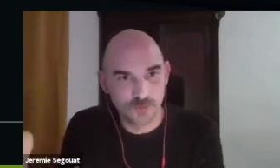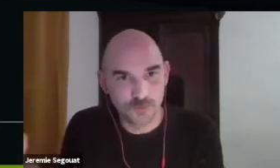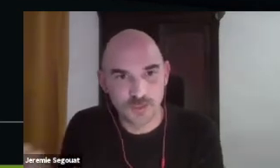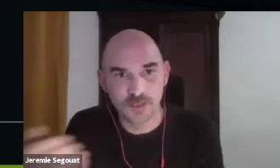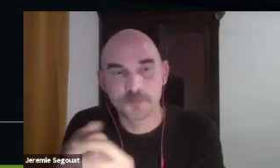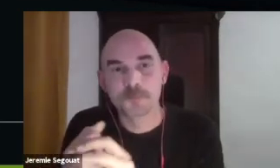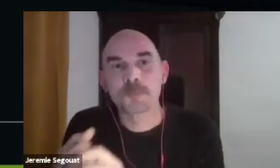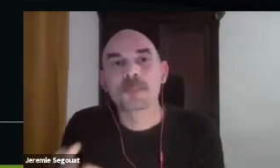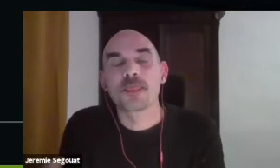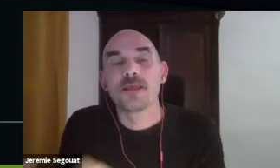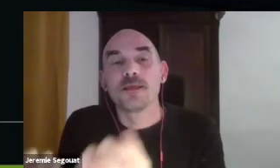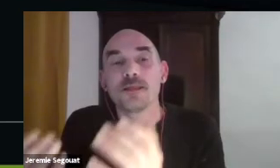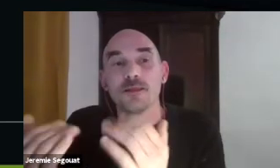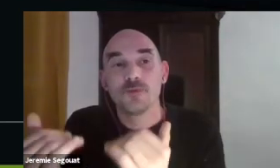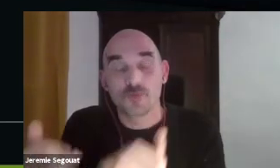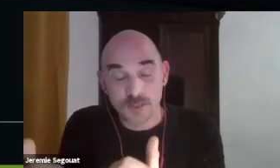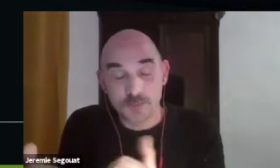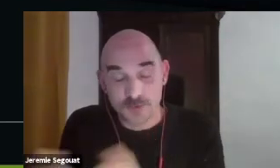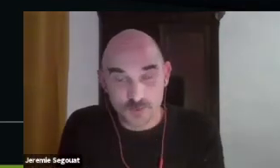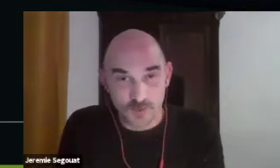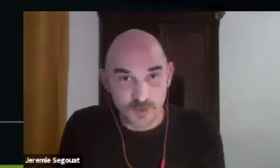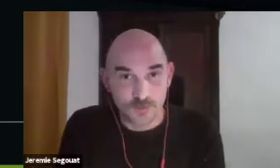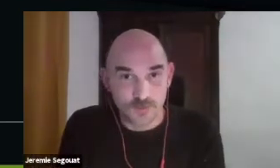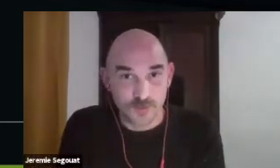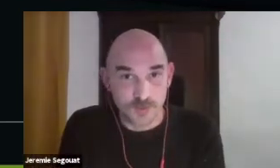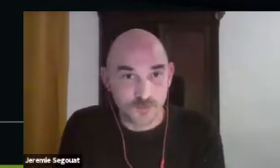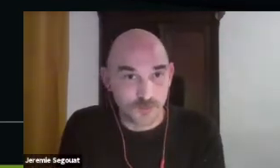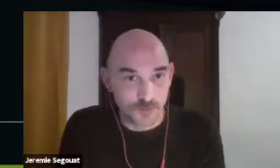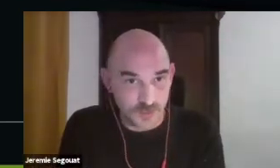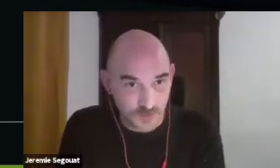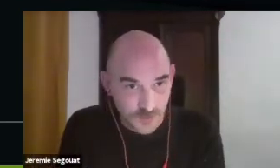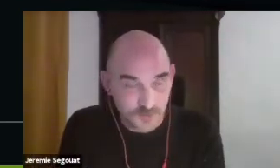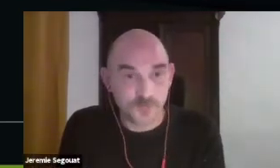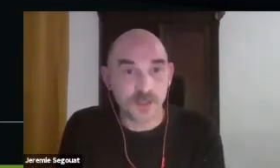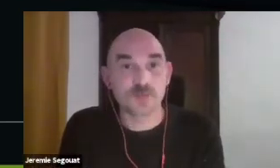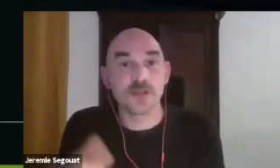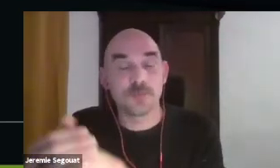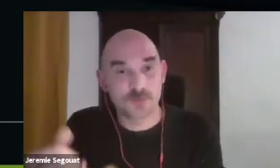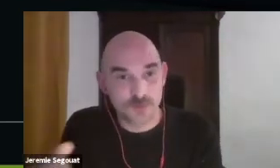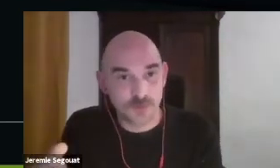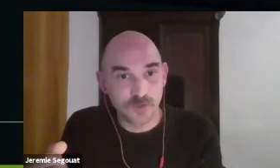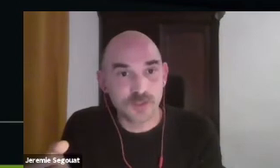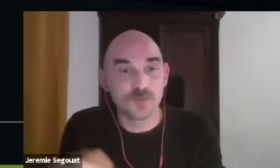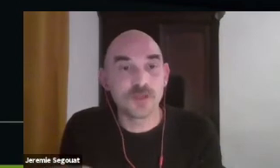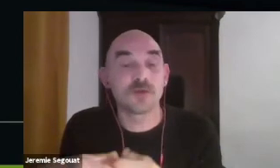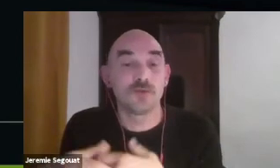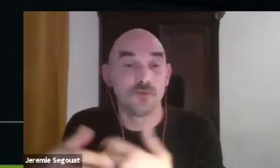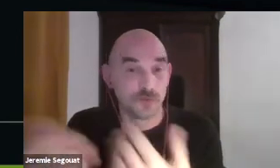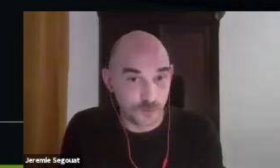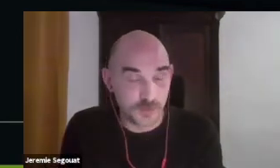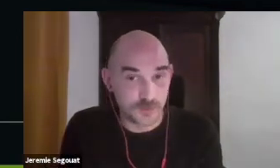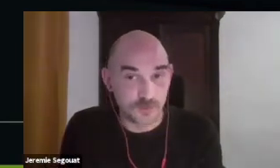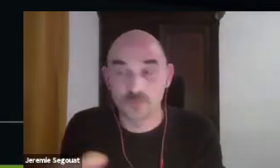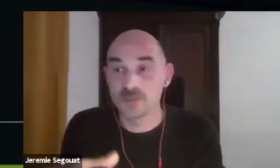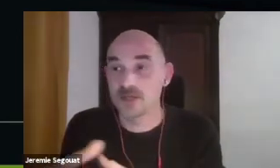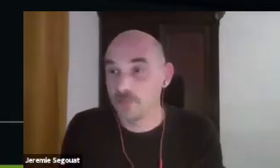manière de communiquer donc on a des personnes sourdes aveugles qui peuvent qui peuvent communiquer entre elles et on a des personnes sourdes aveugles qui communiquent avec d